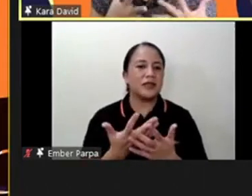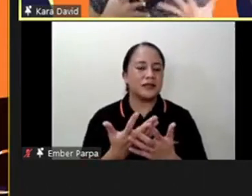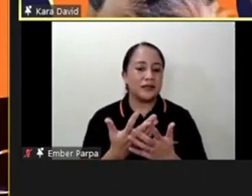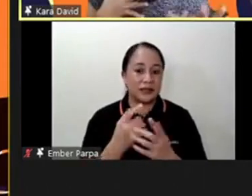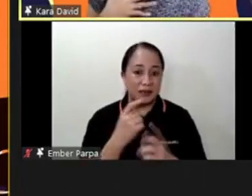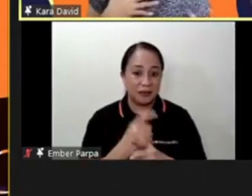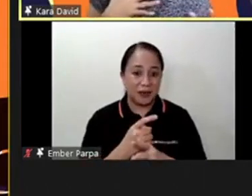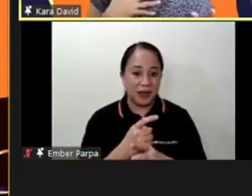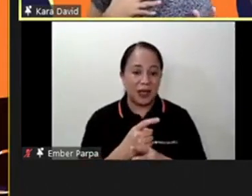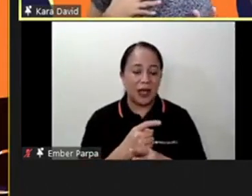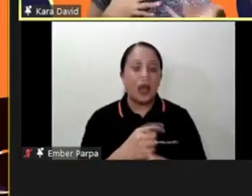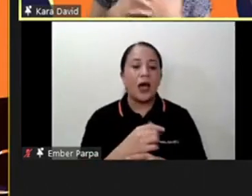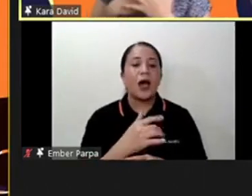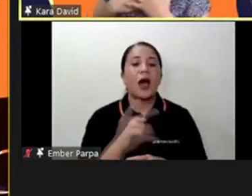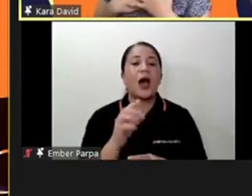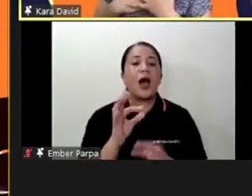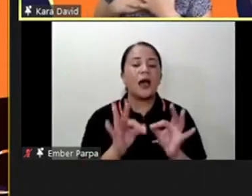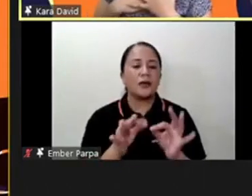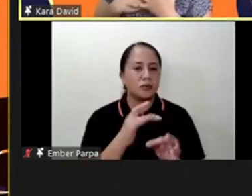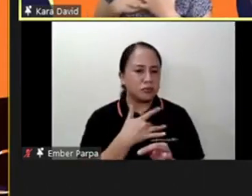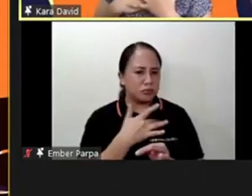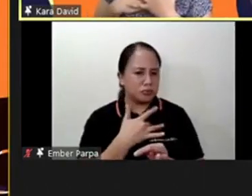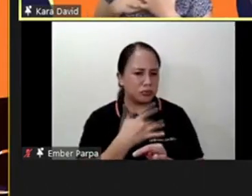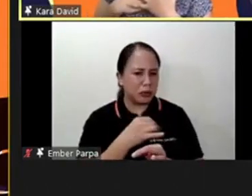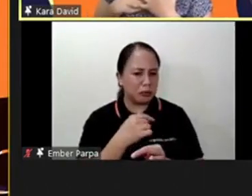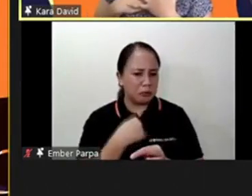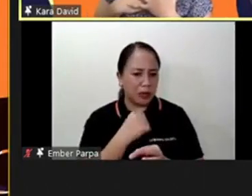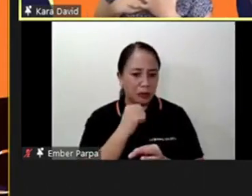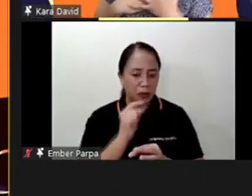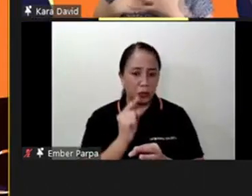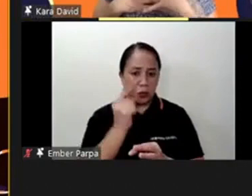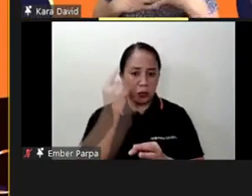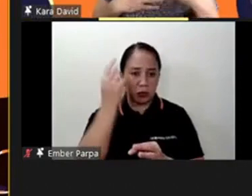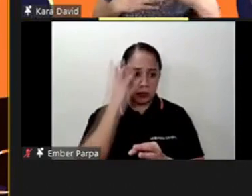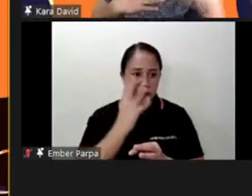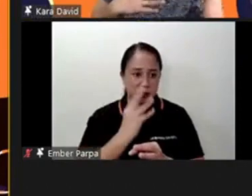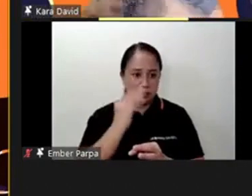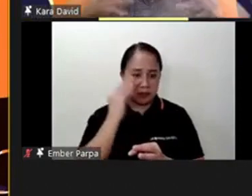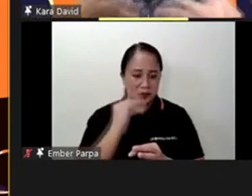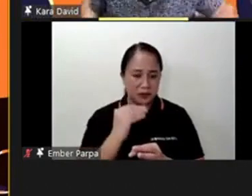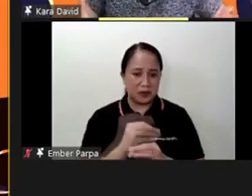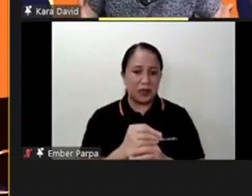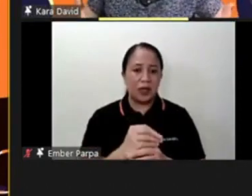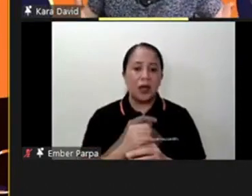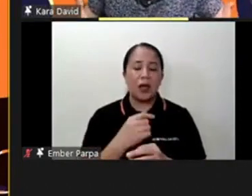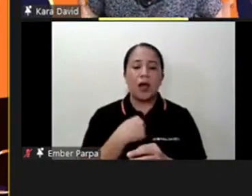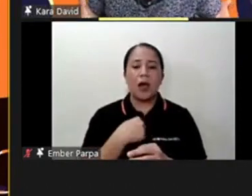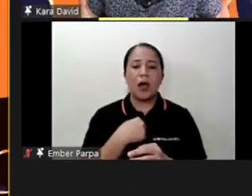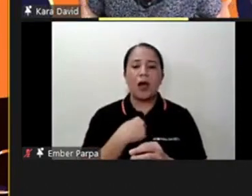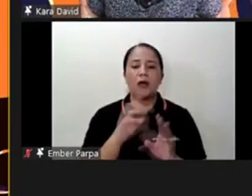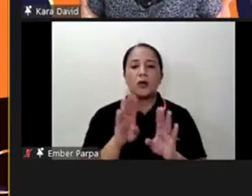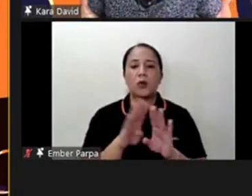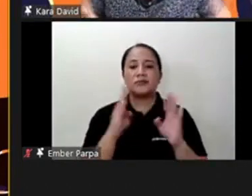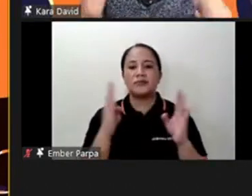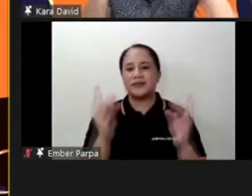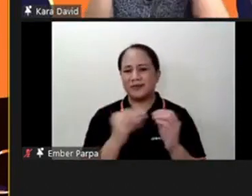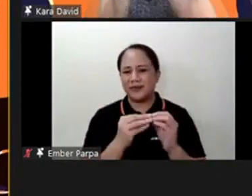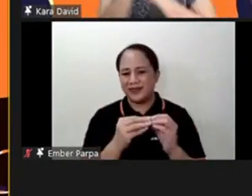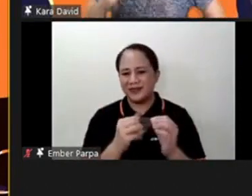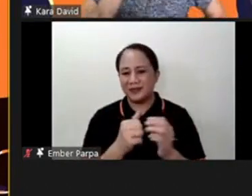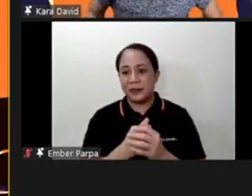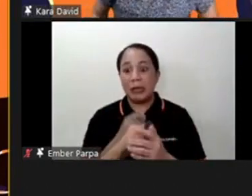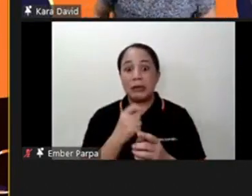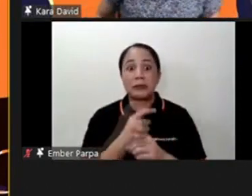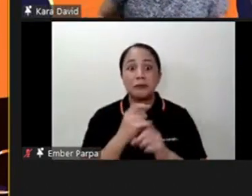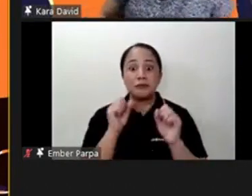Parang pagpakiramdam nila na, uy, parang hindi lang ako yung nakakaranas nito. Parang, mas mag-open up ka. Oo, so pwede din